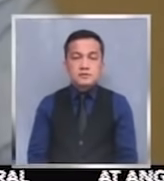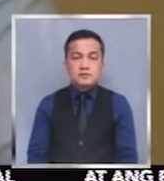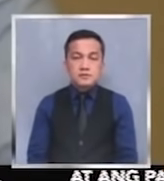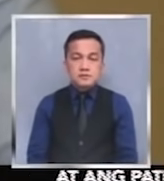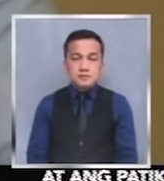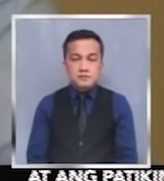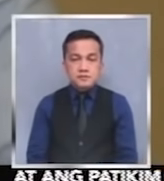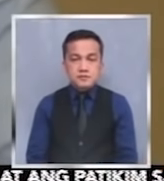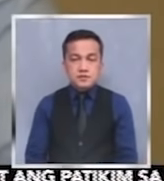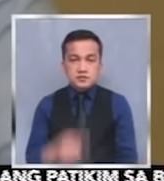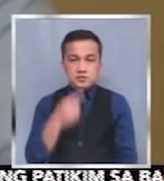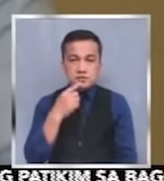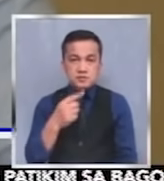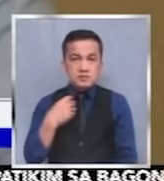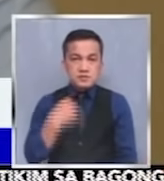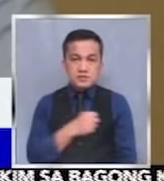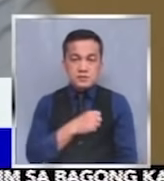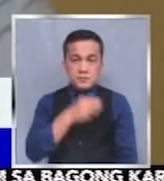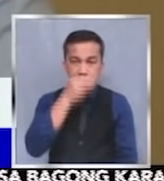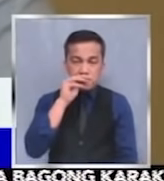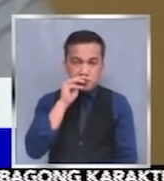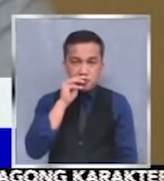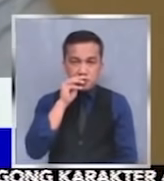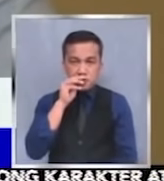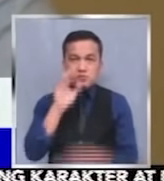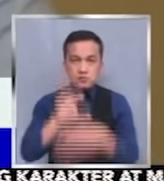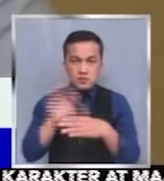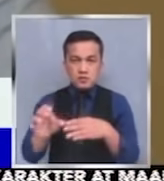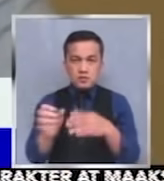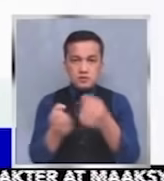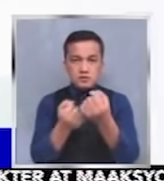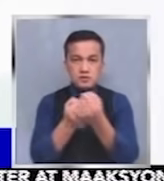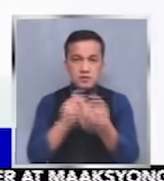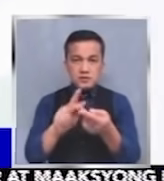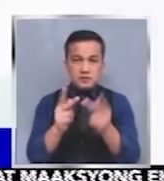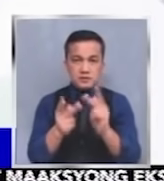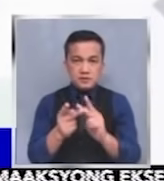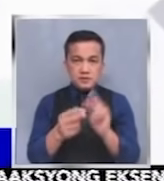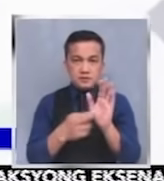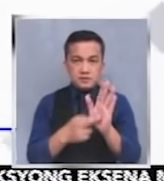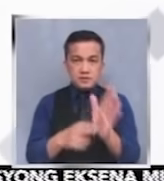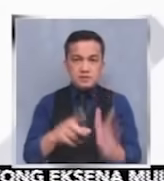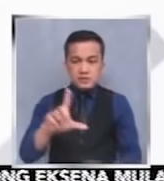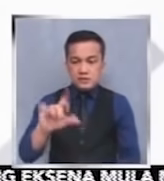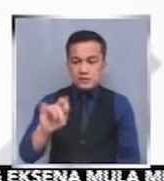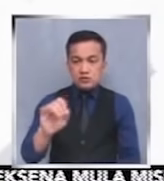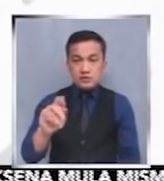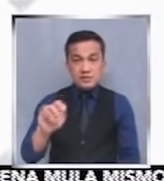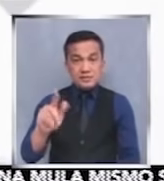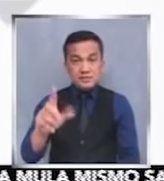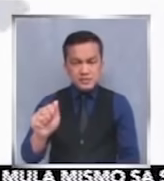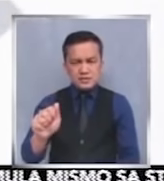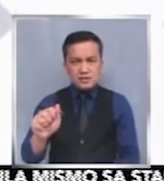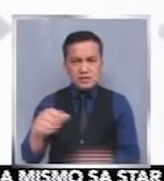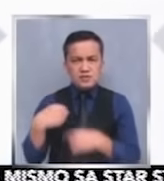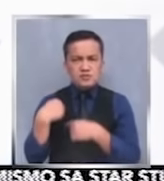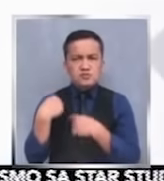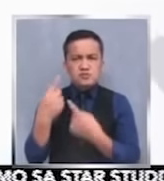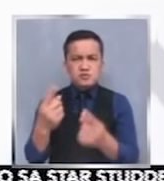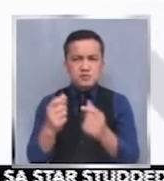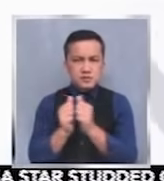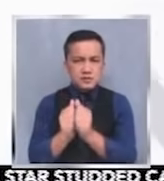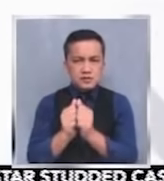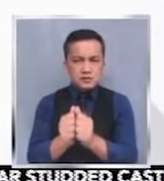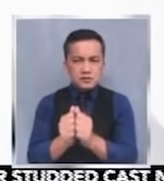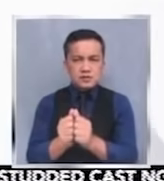Iginiit ni Senador Manny Pacquiao na buo ang suporta niya sa katandem niyang si Representative Lito Atienza. Matagal na raw ang pinagsamahan nila at